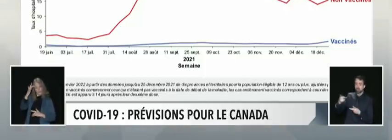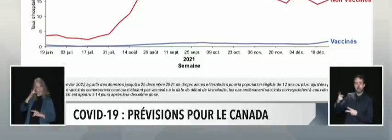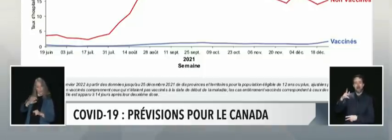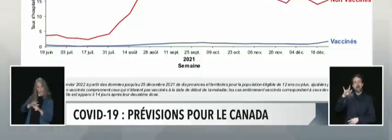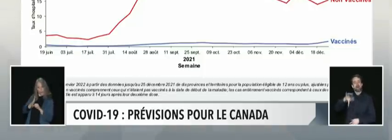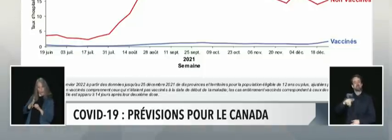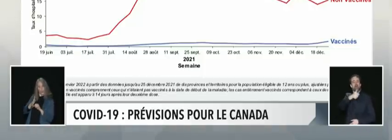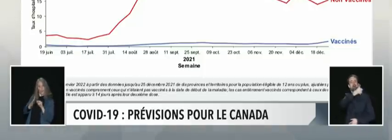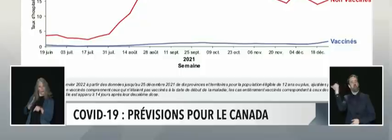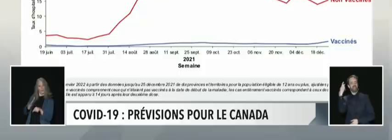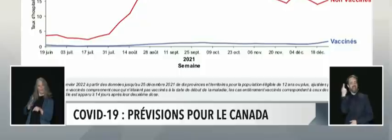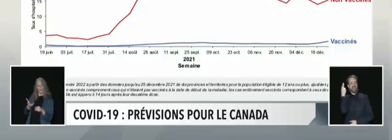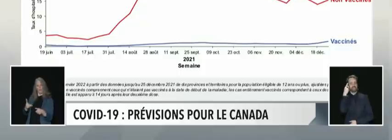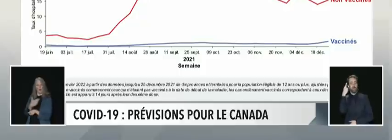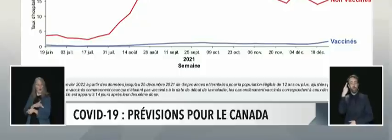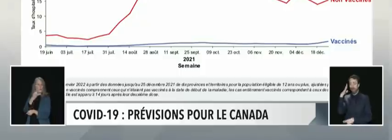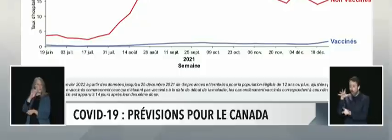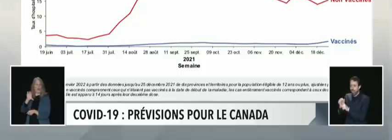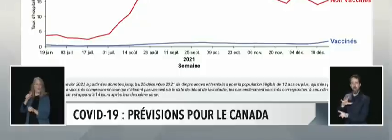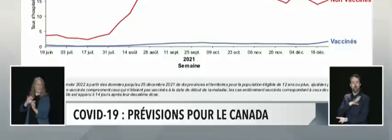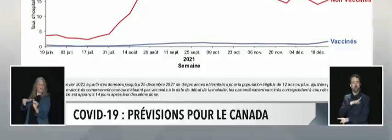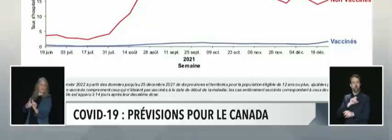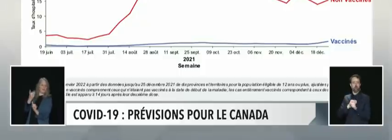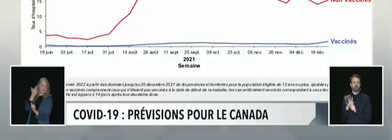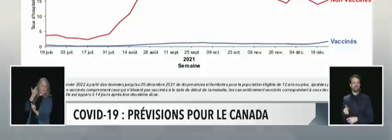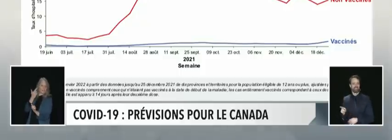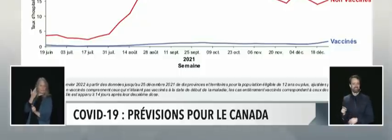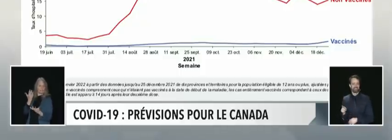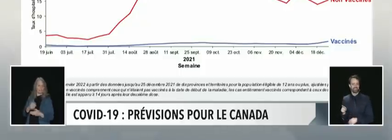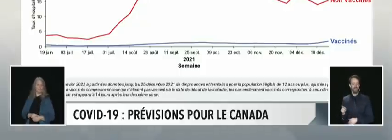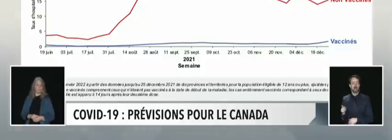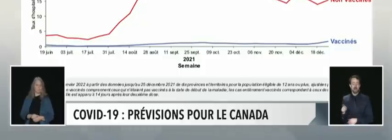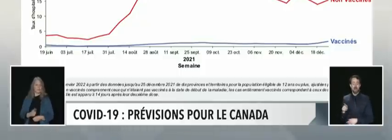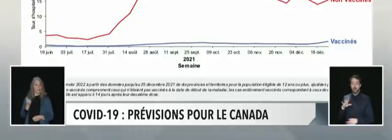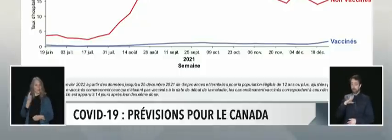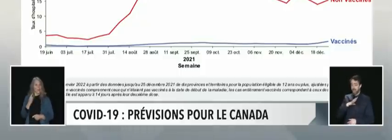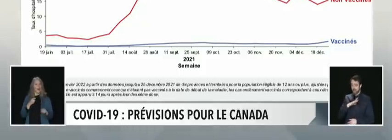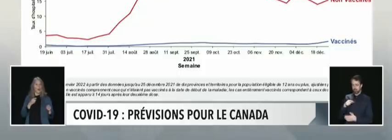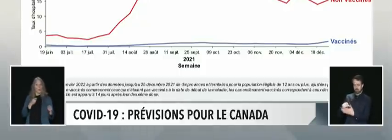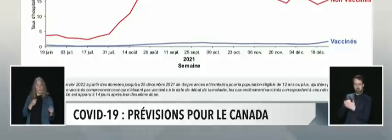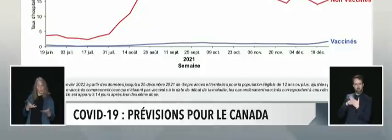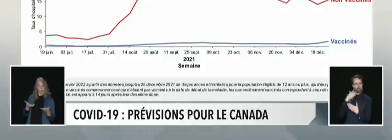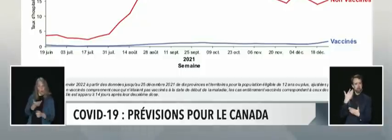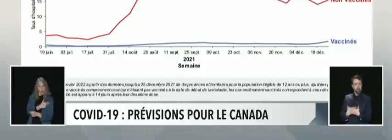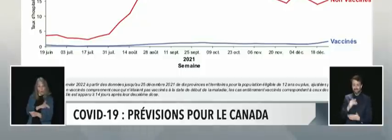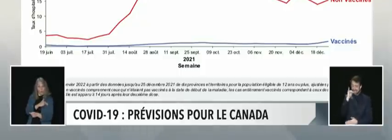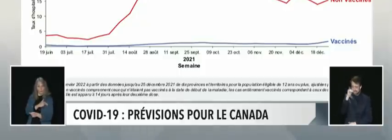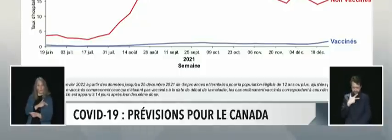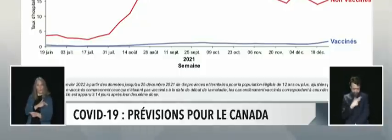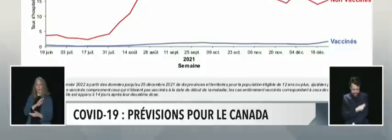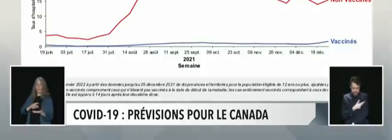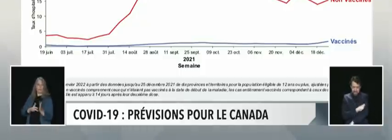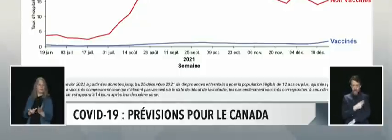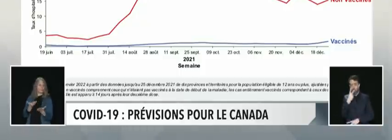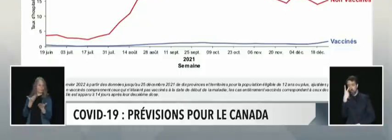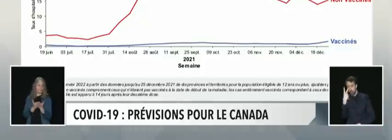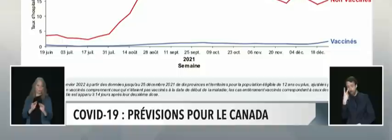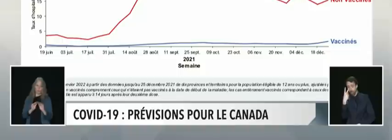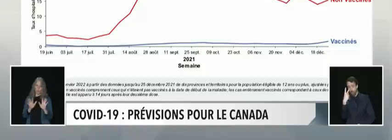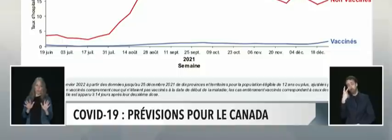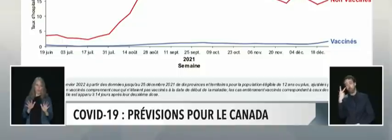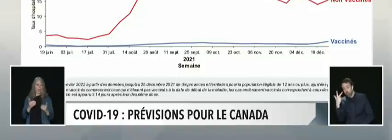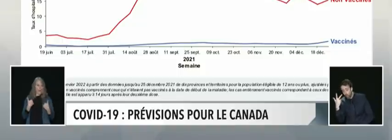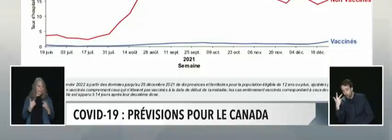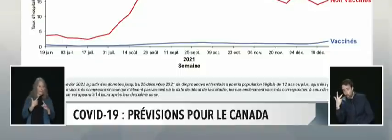raisons. Néanmoins, ces tendances montrent clairement que le fait d'être vacciné avec deux doses ou plus offrent une